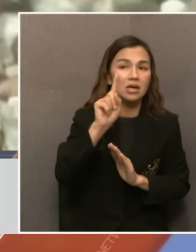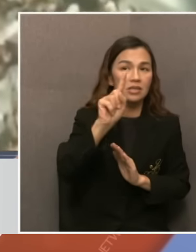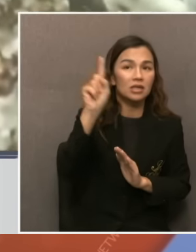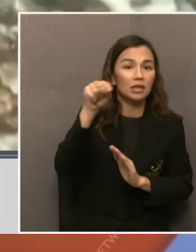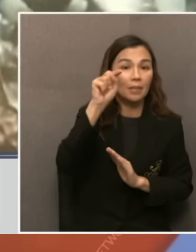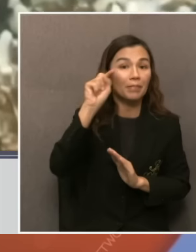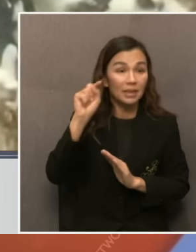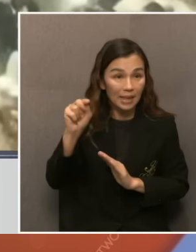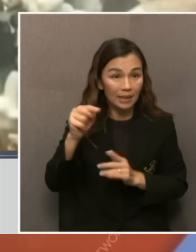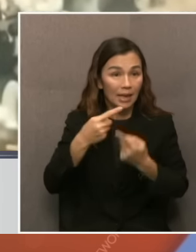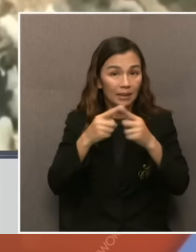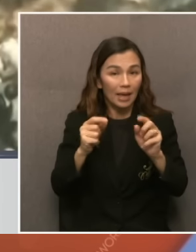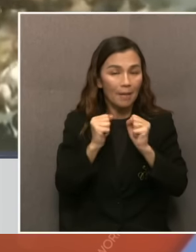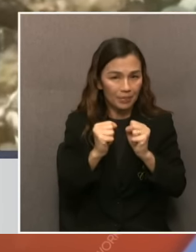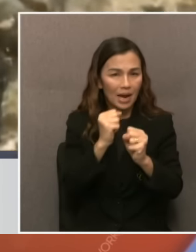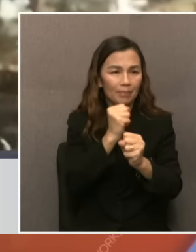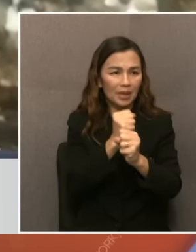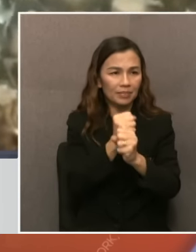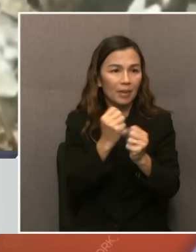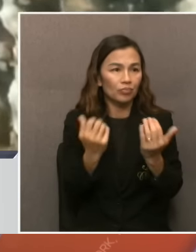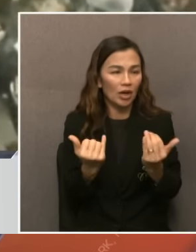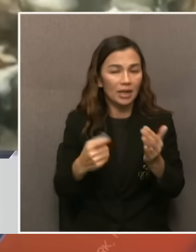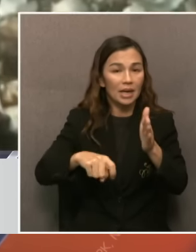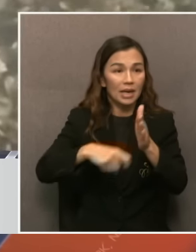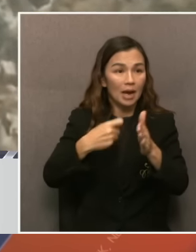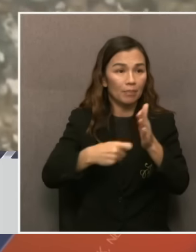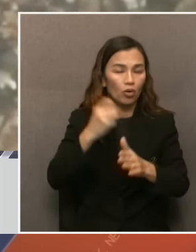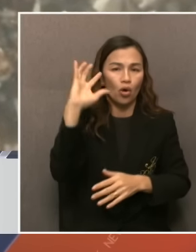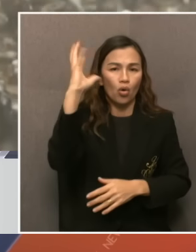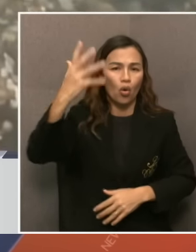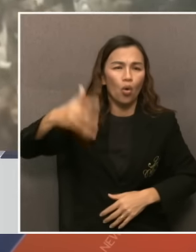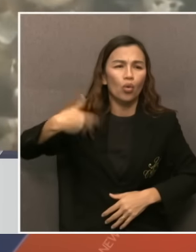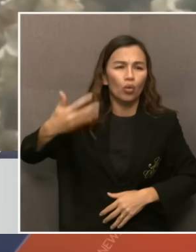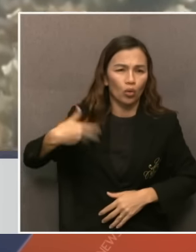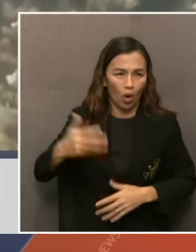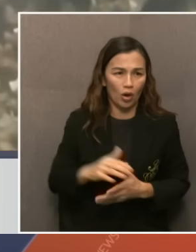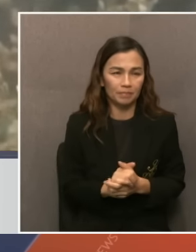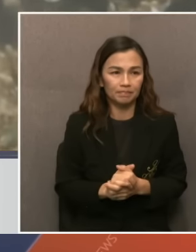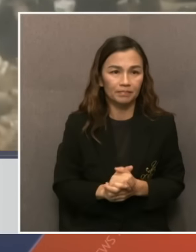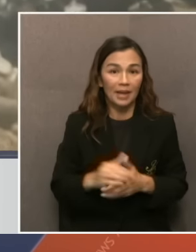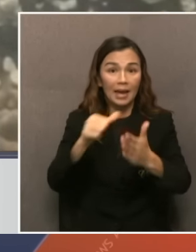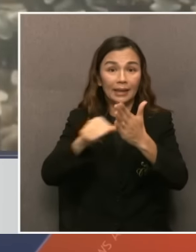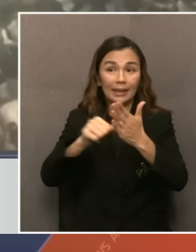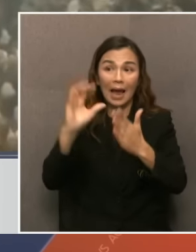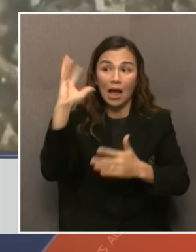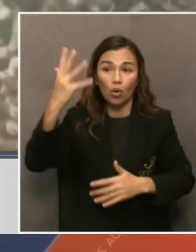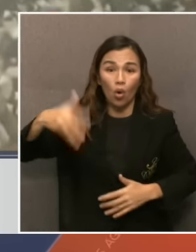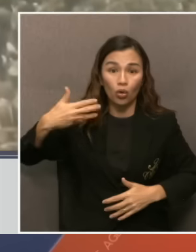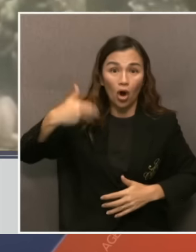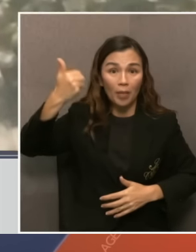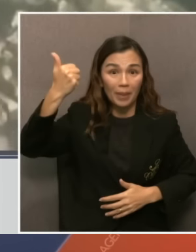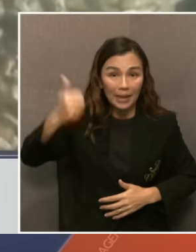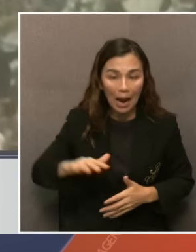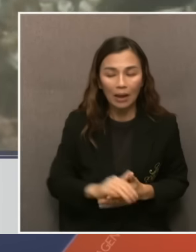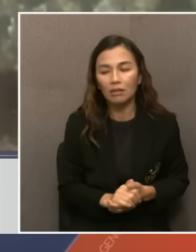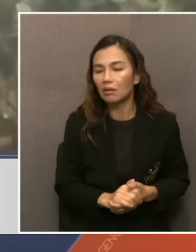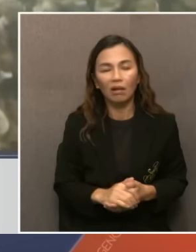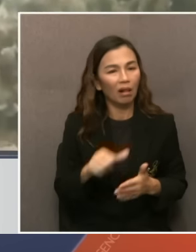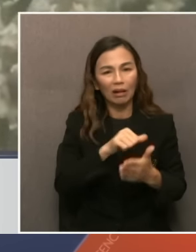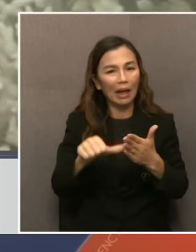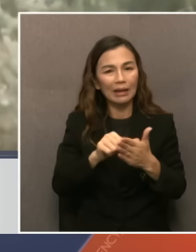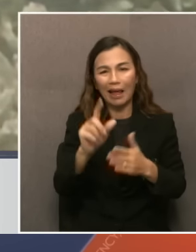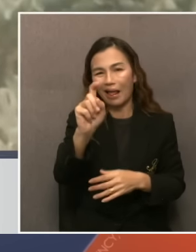ก็คือสิ่งที่เราทำได้เพราะว่าสาเหตุหลักของเราคือโลกร้อนครับซึ่งถ้าเราแก้สาเหตุไม่ได้ก๊าซเรือนกระจกไม่ได้เราก็ไม่รู้จะทำไปทาง